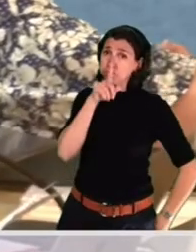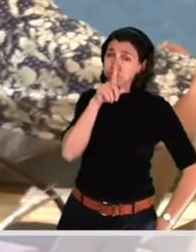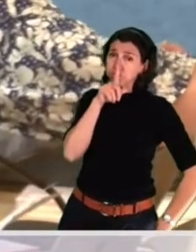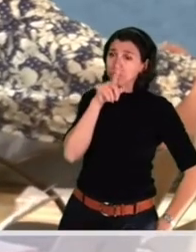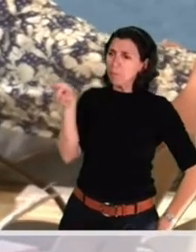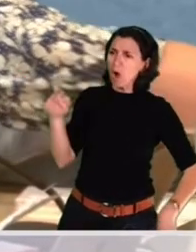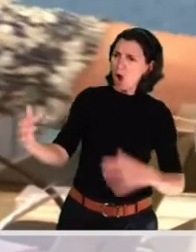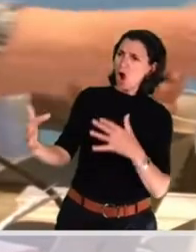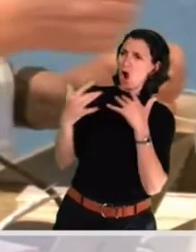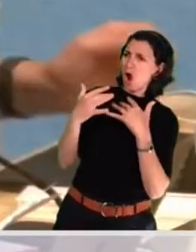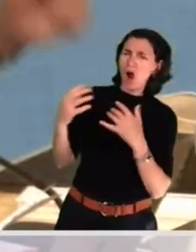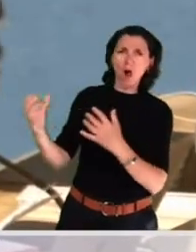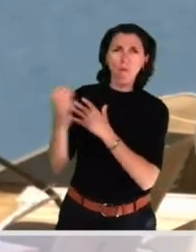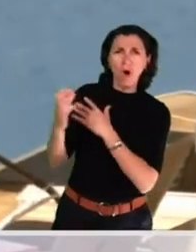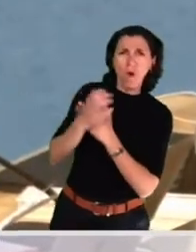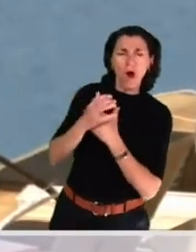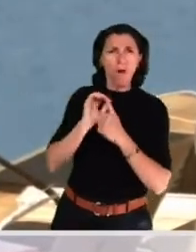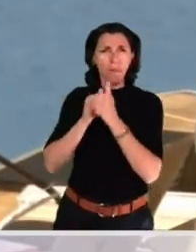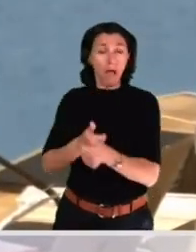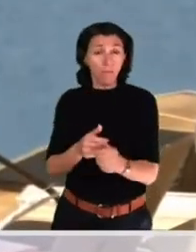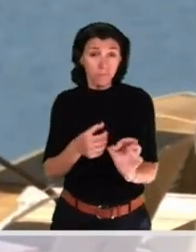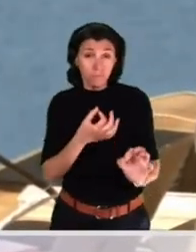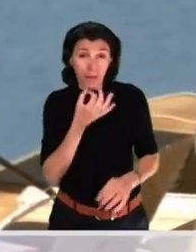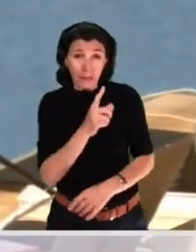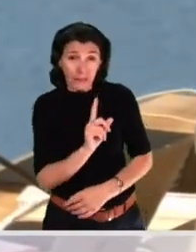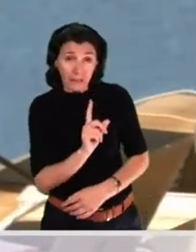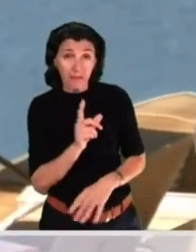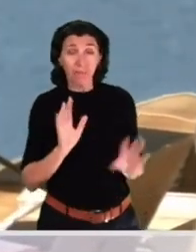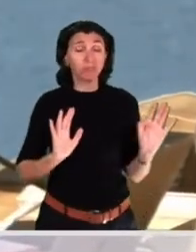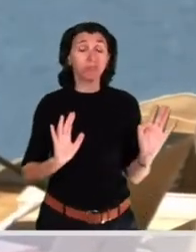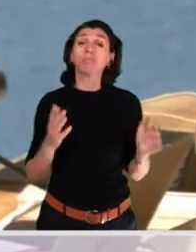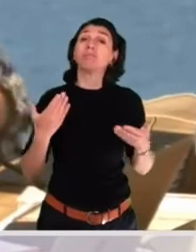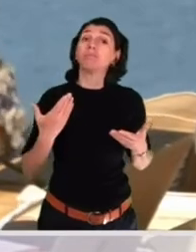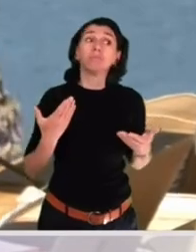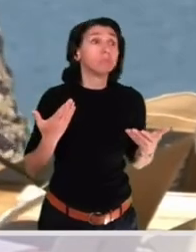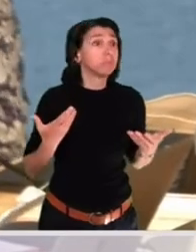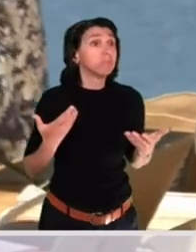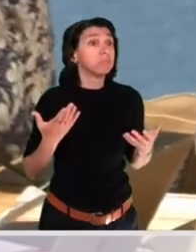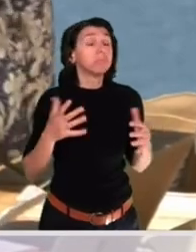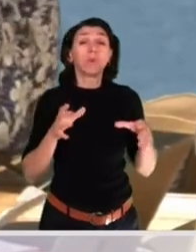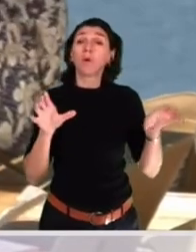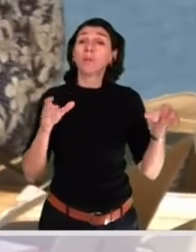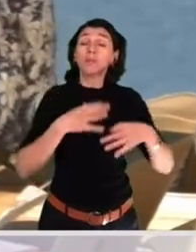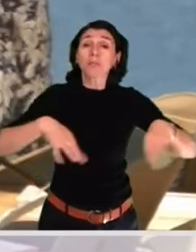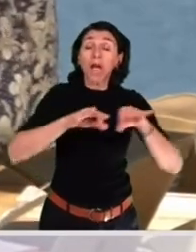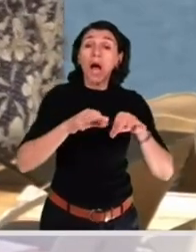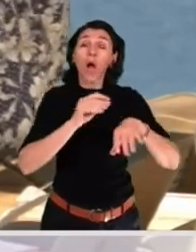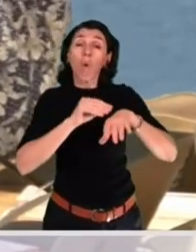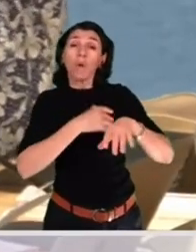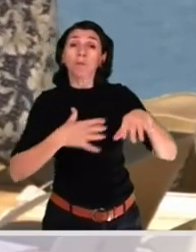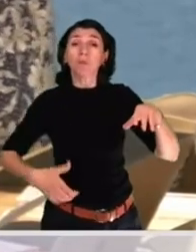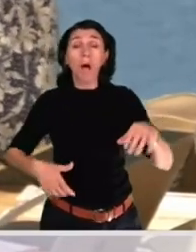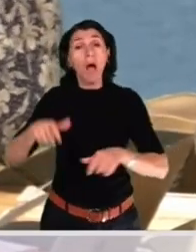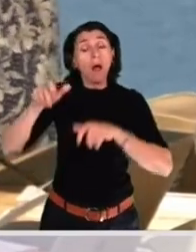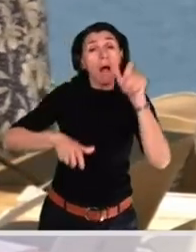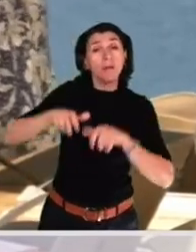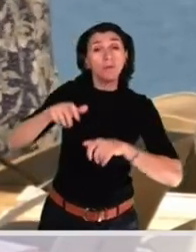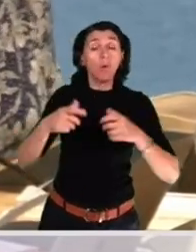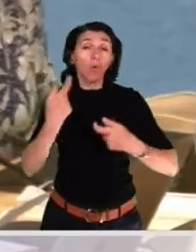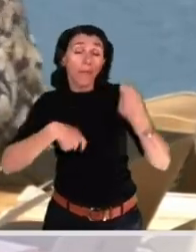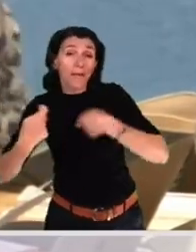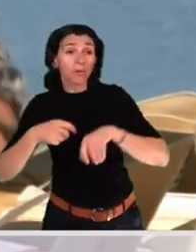l'intimidation, des dépôts de plaintes, etc. Et on n'a jamais eu le conseil municipal envahi par les collectifs de commerçants et d'habitants qui